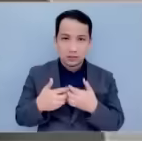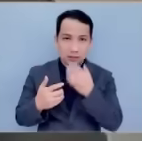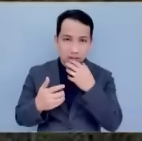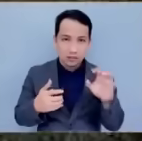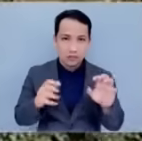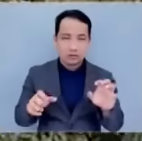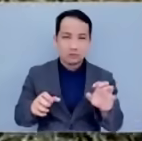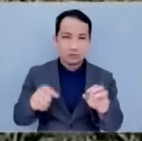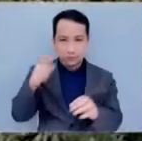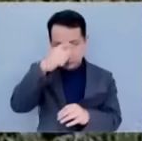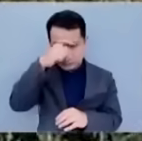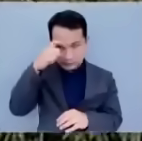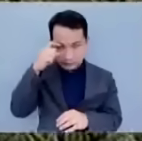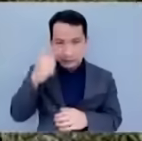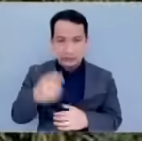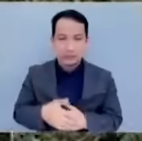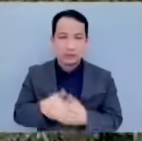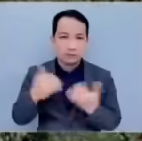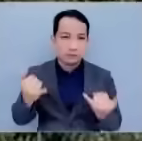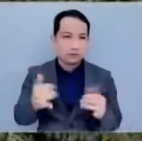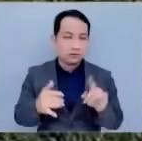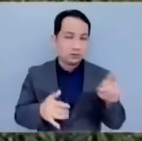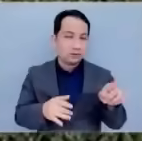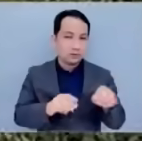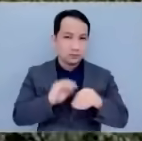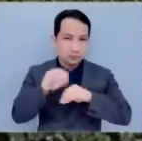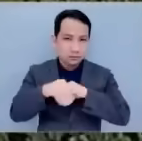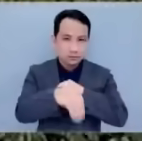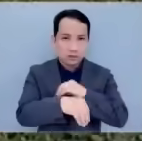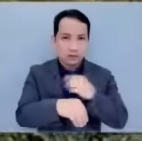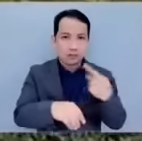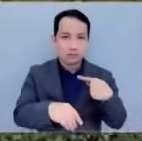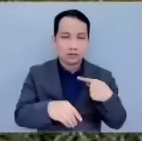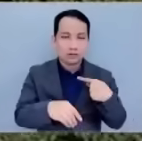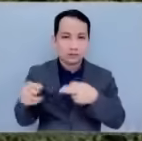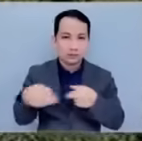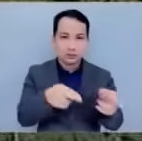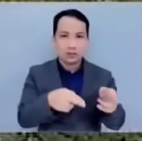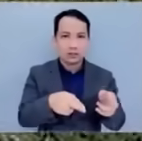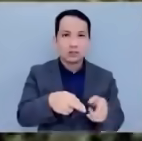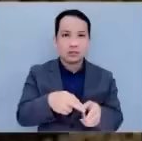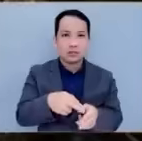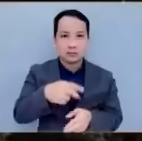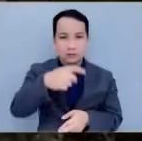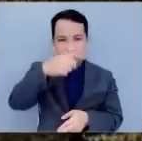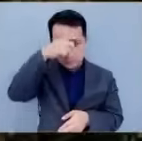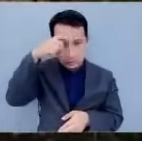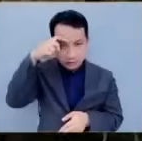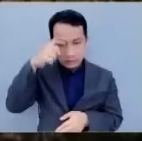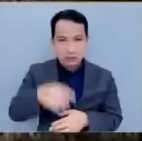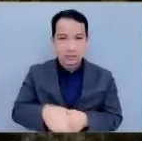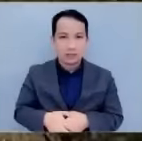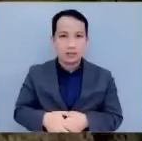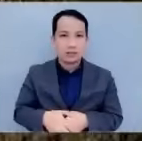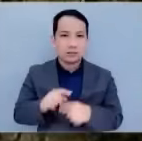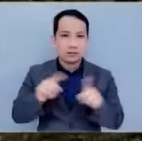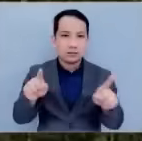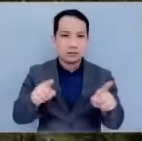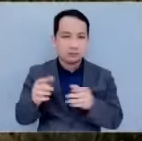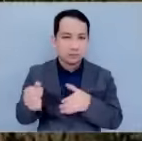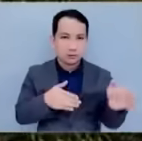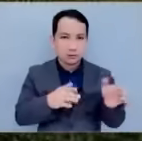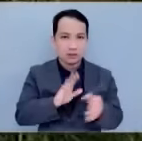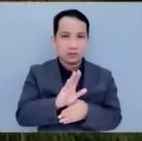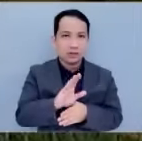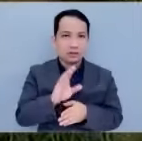tag-tuyo. Bukod sa mga palayan, may mga ilog din sa bayan na natutuyo na. Nauna na rin plinano ng bayan ng